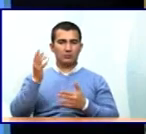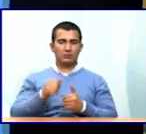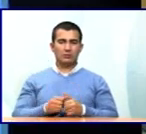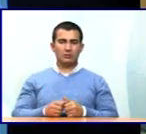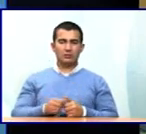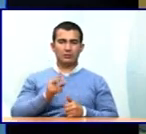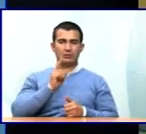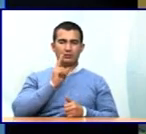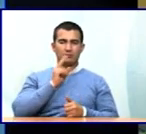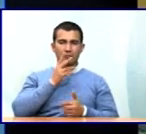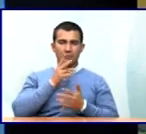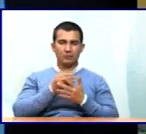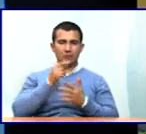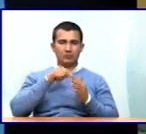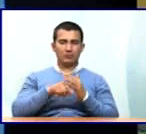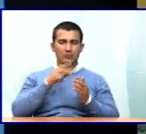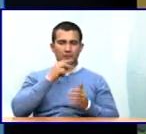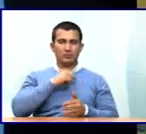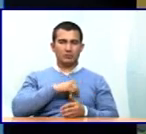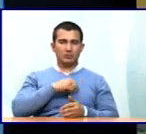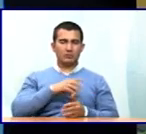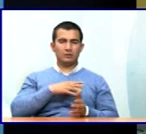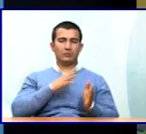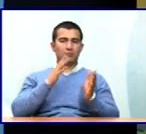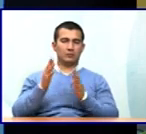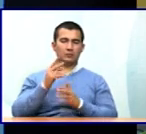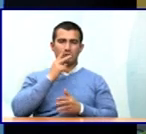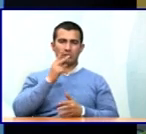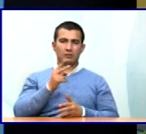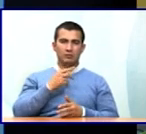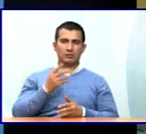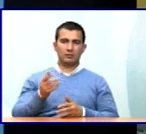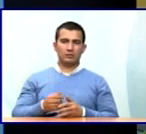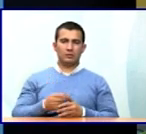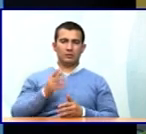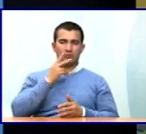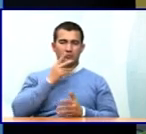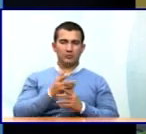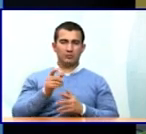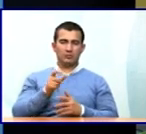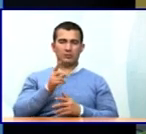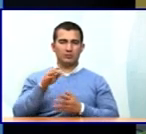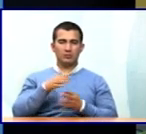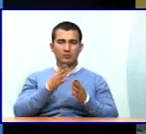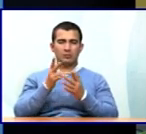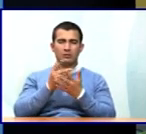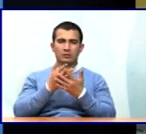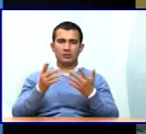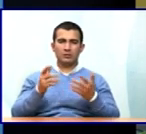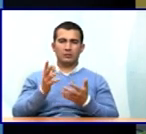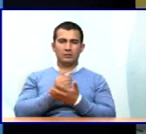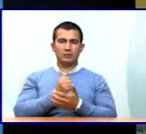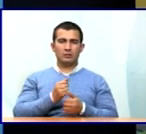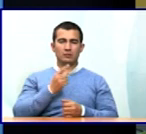Demak, kirishni o'qing, so'ngra keyingisi tugmasini bosing. Qiyaliklarni tadqiq etish topshirig'i. Bir